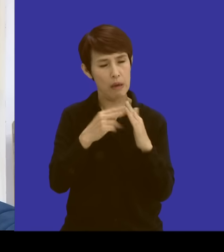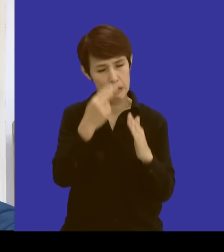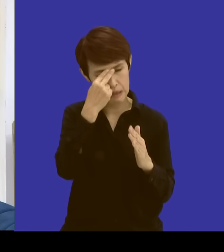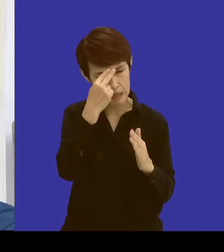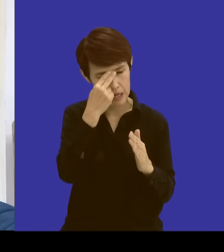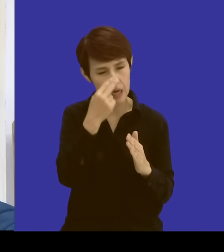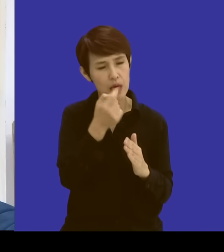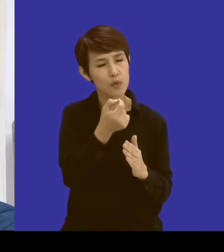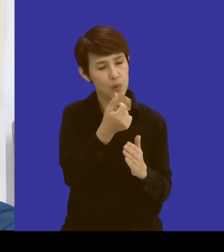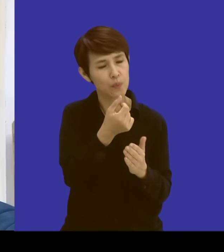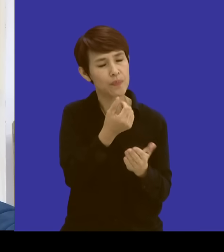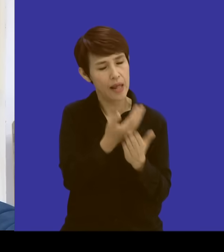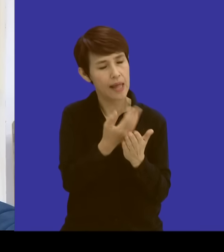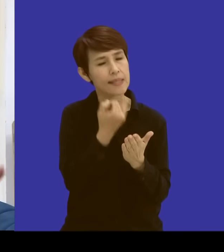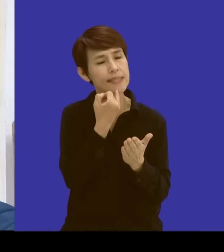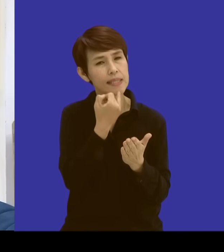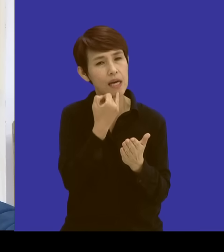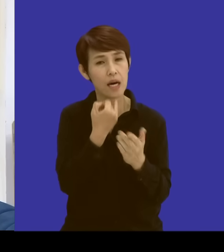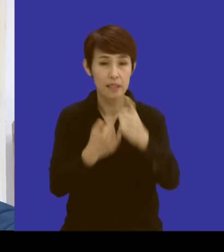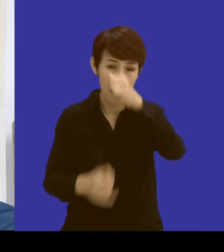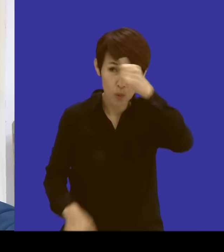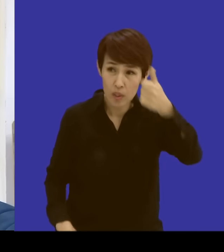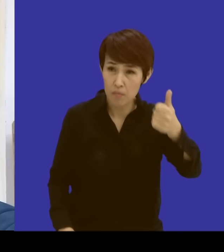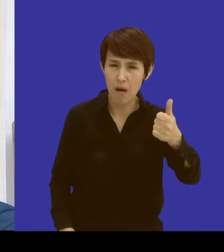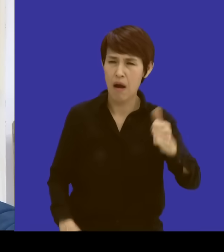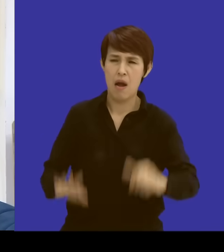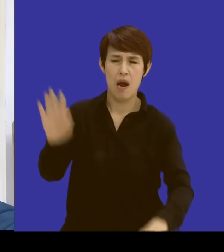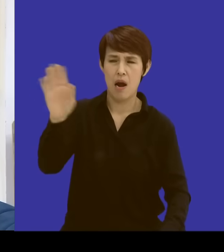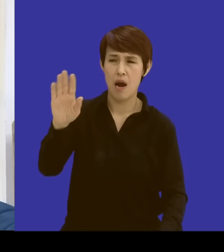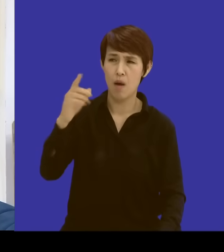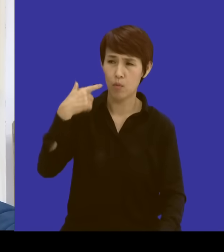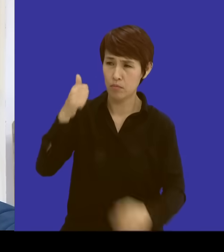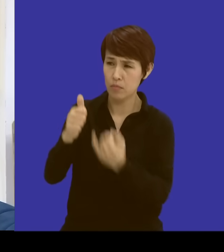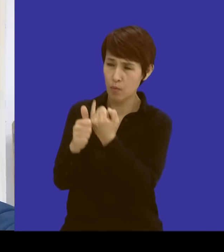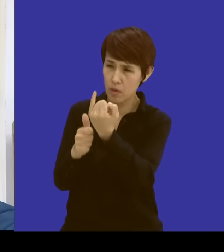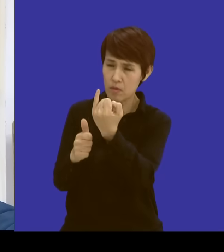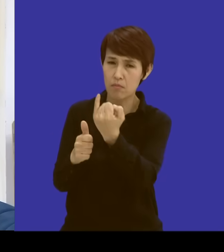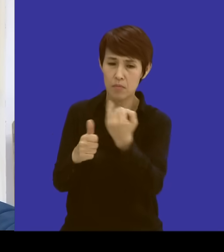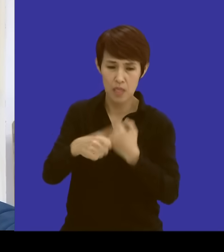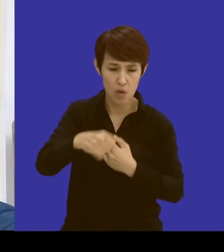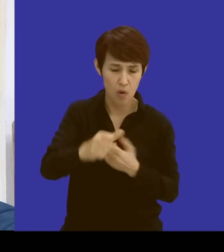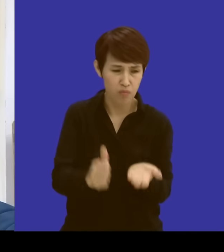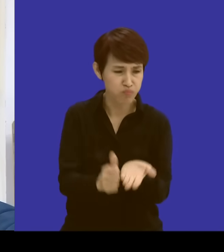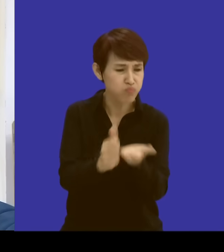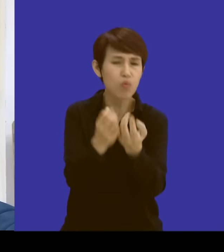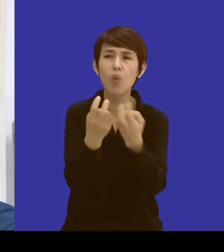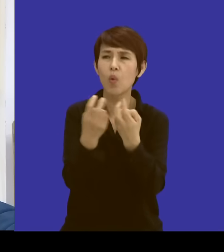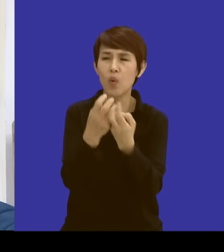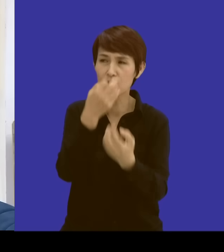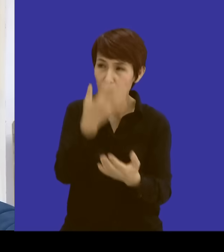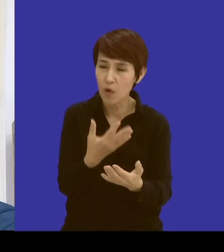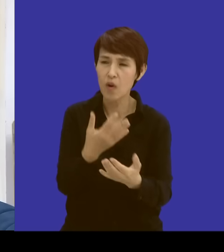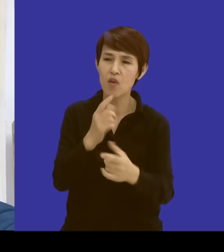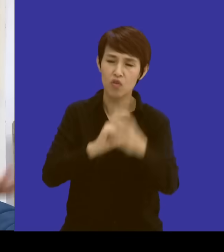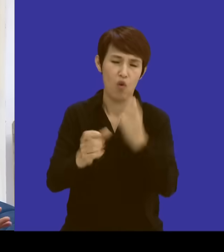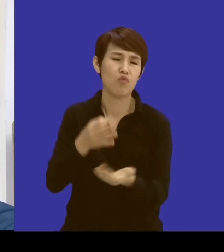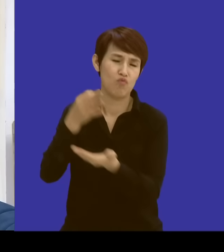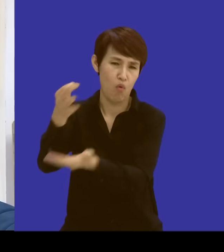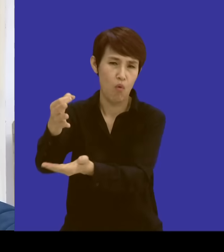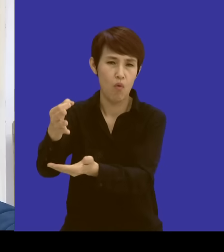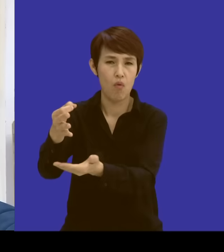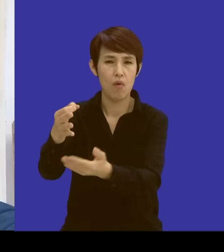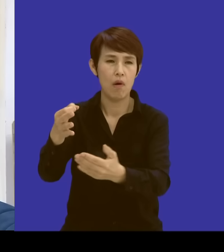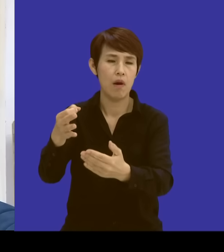어려운데 조금만 달라. 뭐 또 장로님들은 이제 사모님 아이들하고 이렇게 키우고 힘드시는데 더 드려야